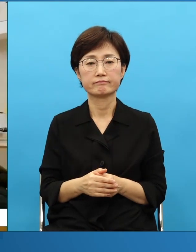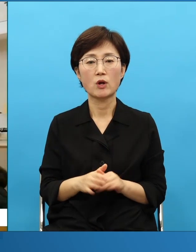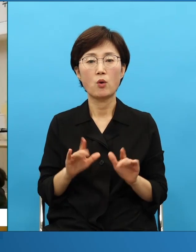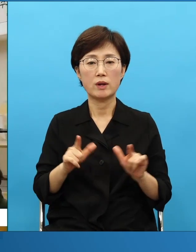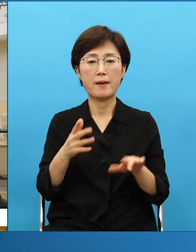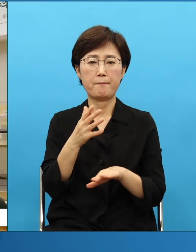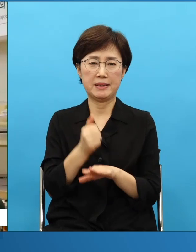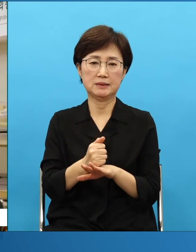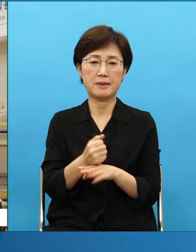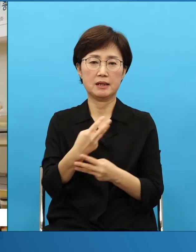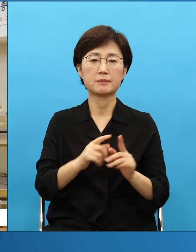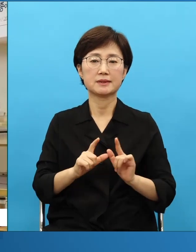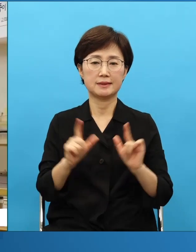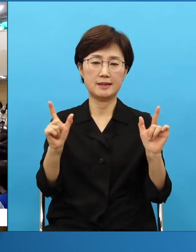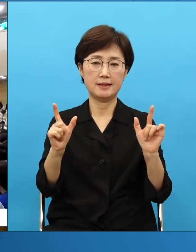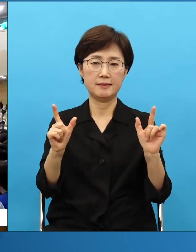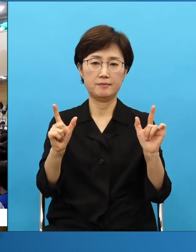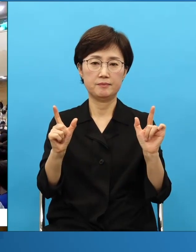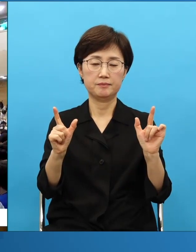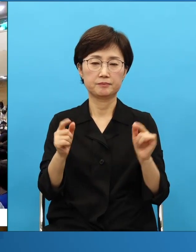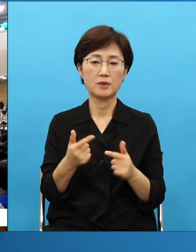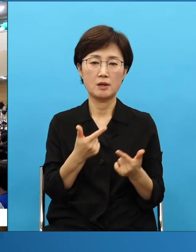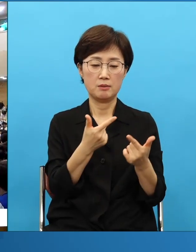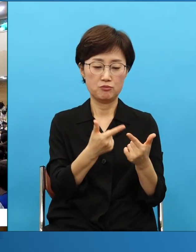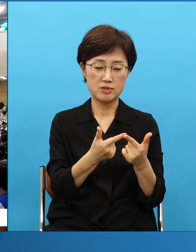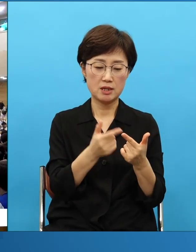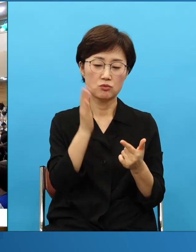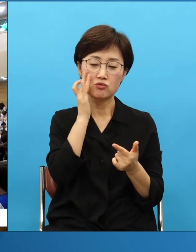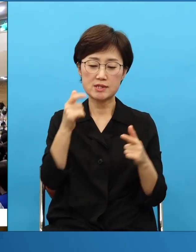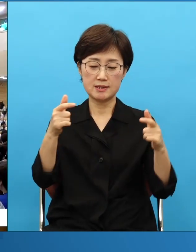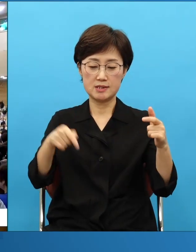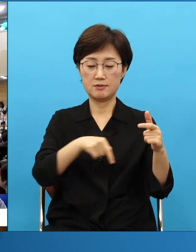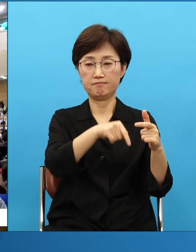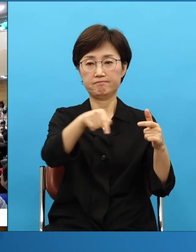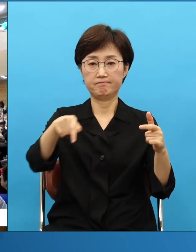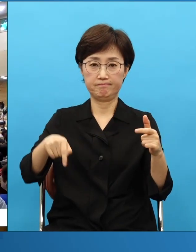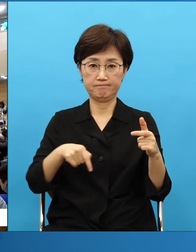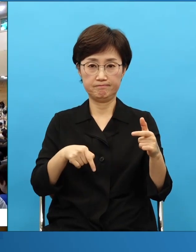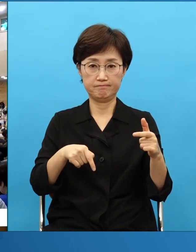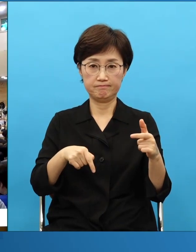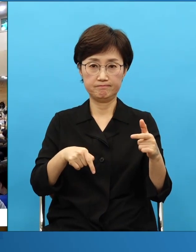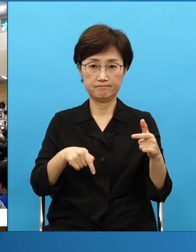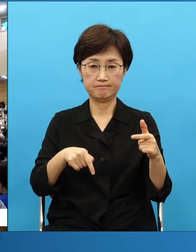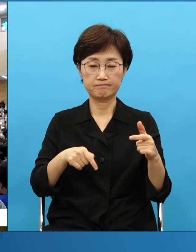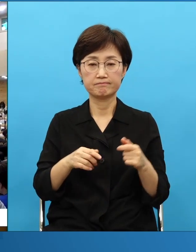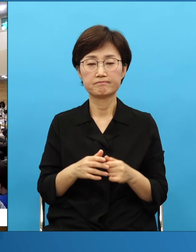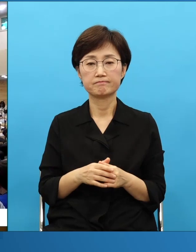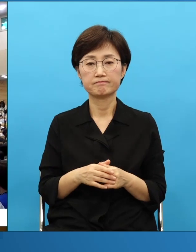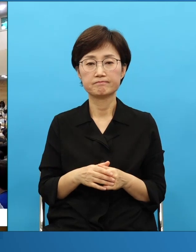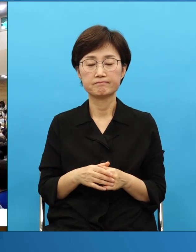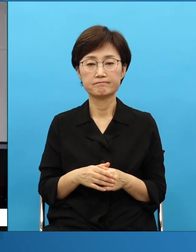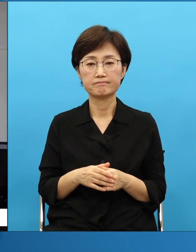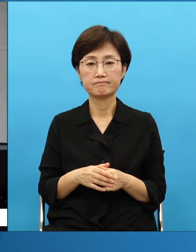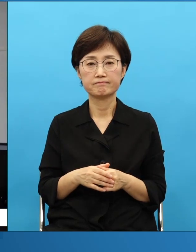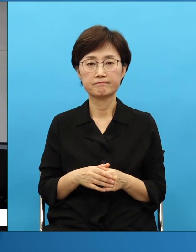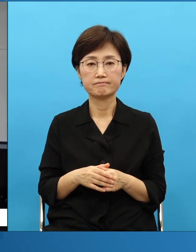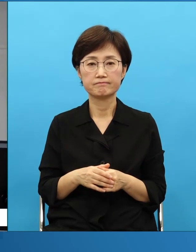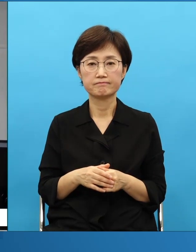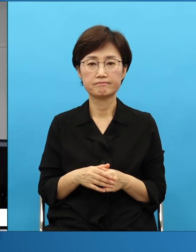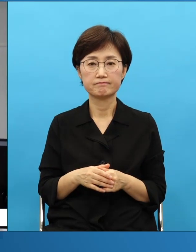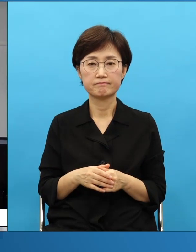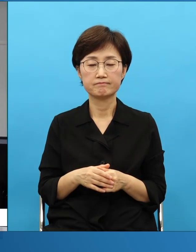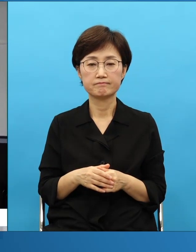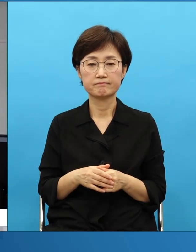2023년 마지막 랩넌트 데이는 부산 울산지회를 중심으로 새생명교회에서 진행됐습니다.